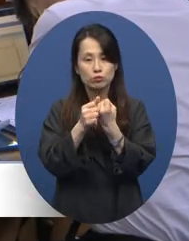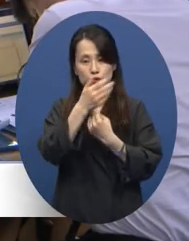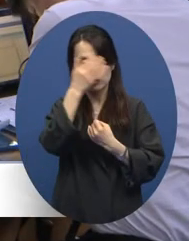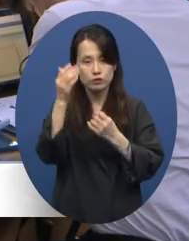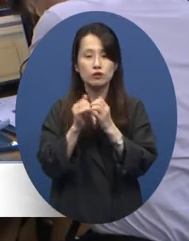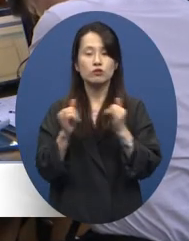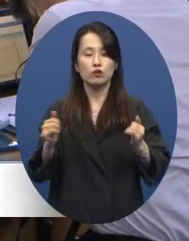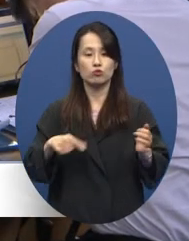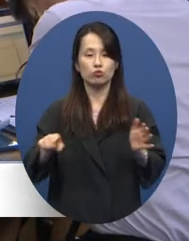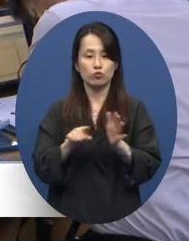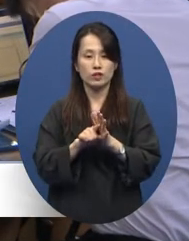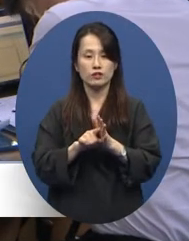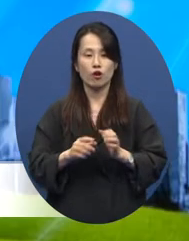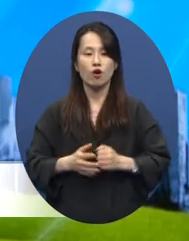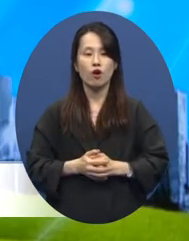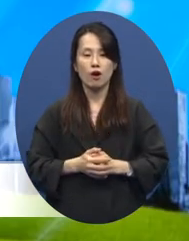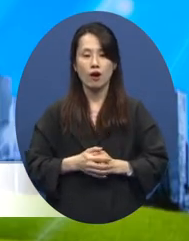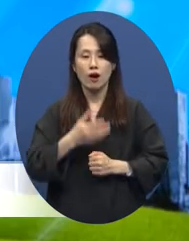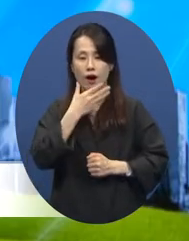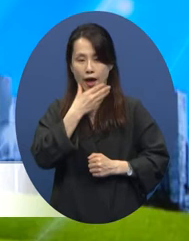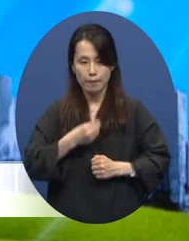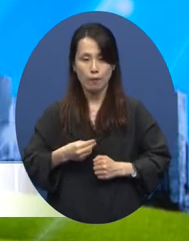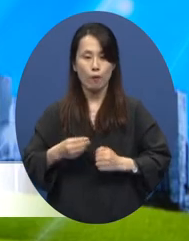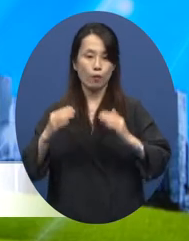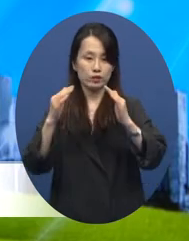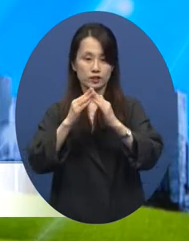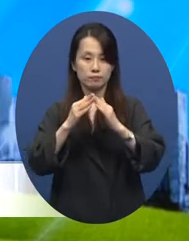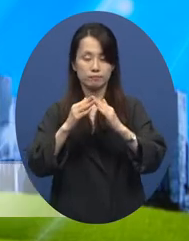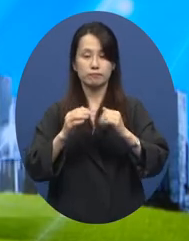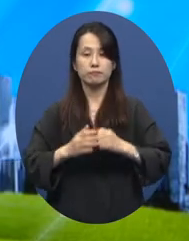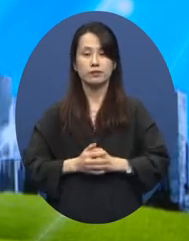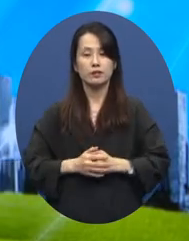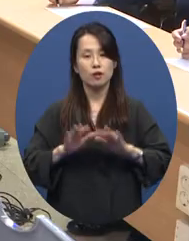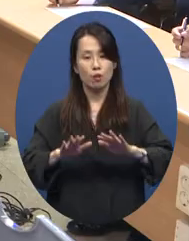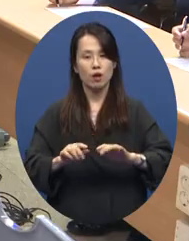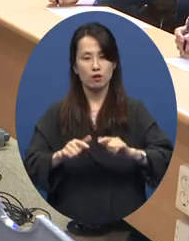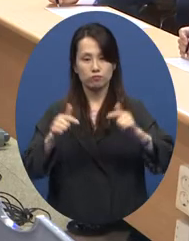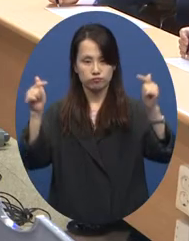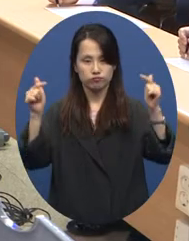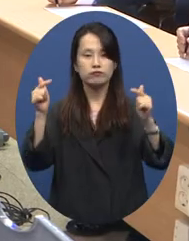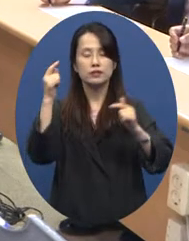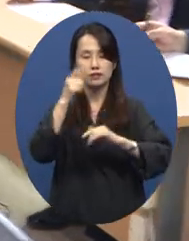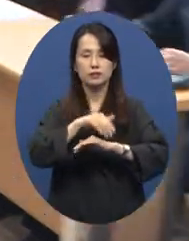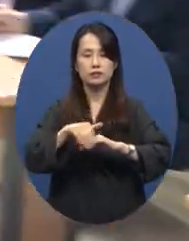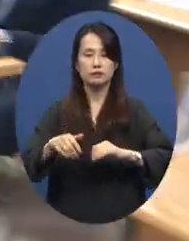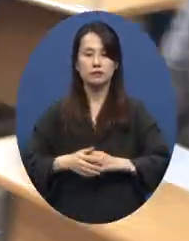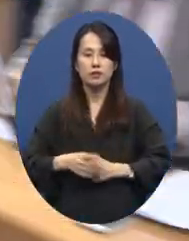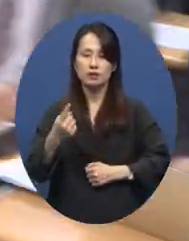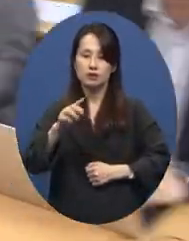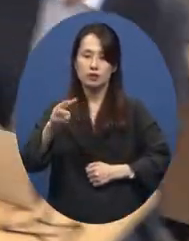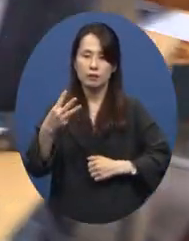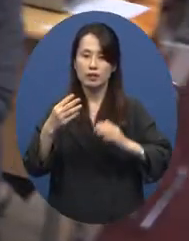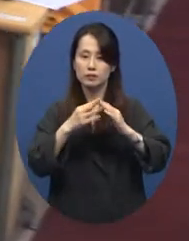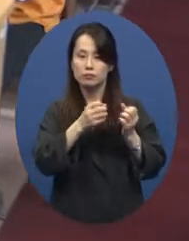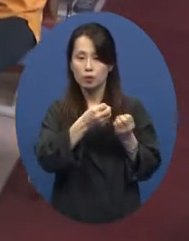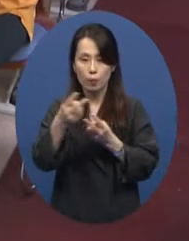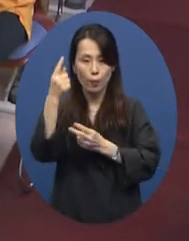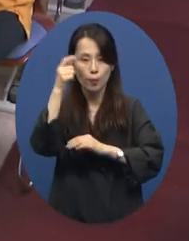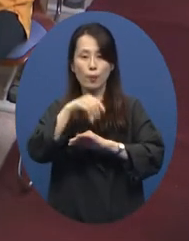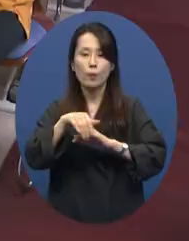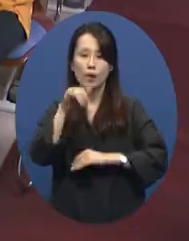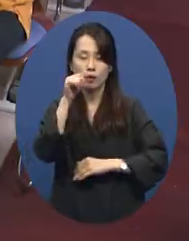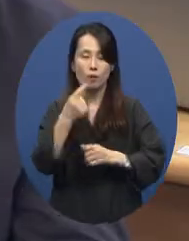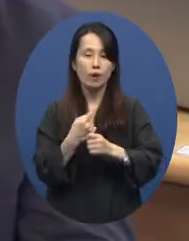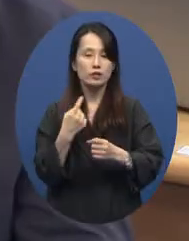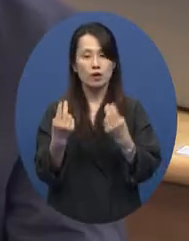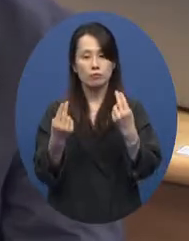신혼부부와 청년층을 위한 경기도형 공공임대주택, 일명 경기 행복주택 물량이 올해 크게 늘어납니다. 1,300여 가구를 공급할